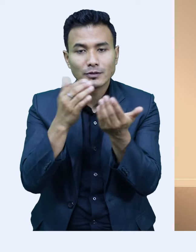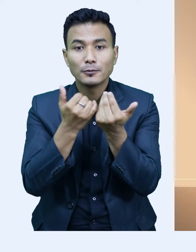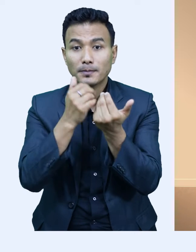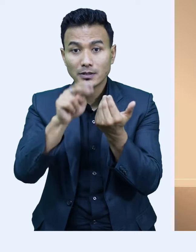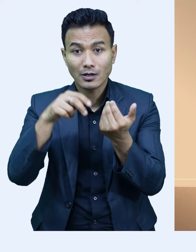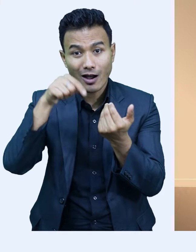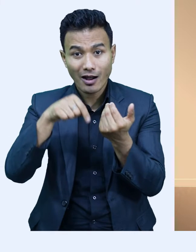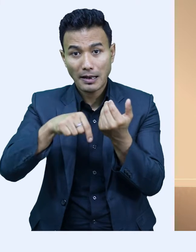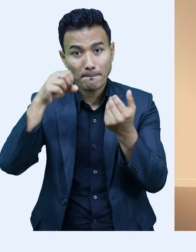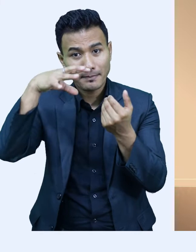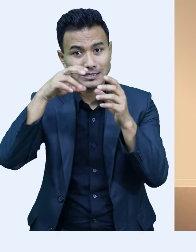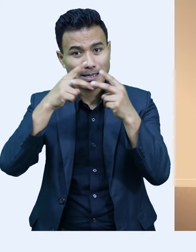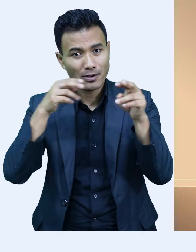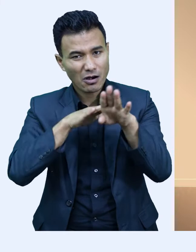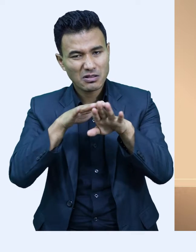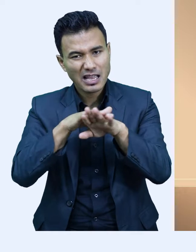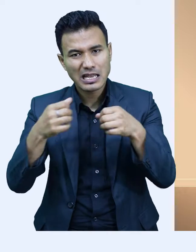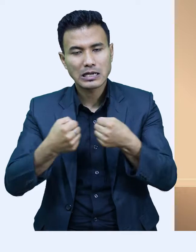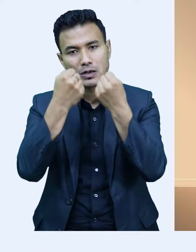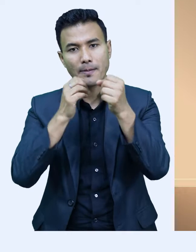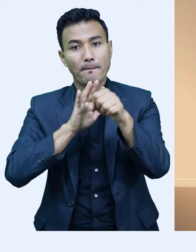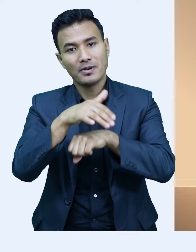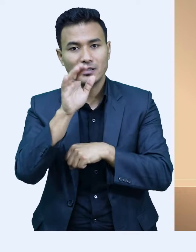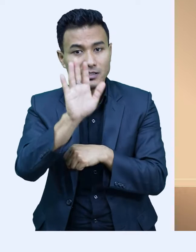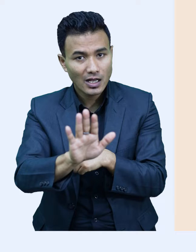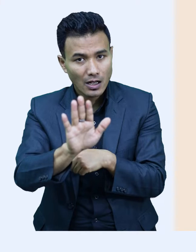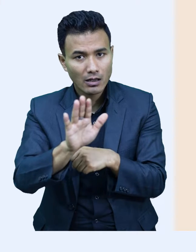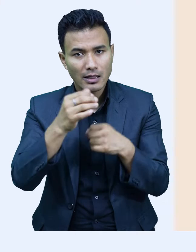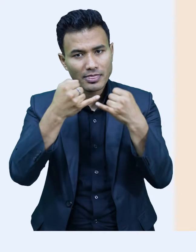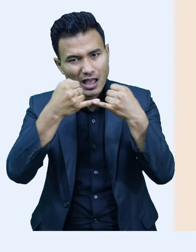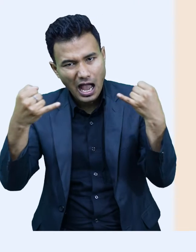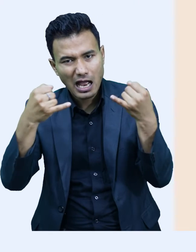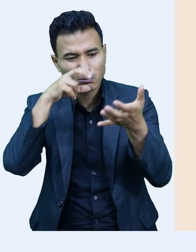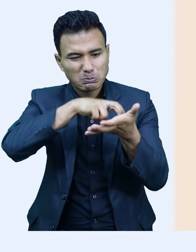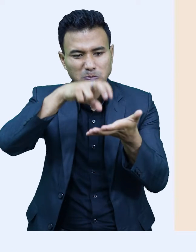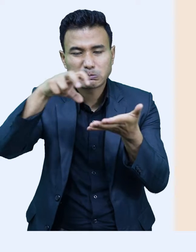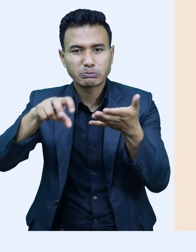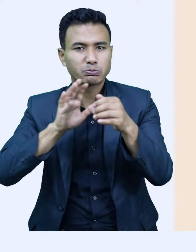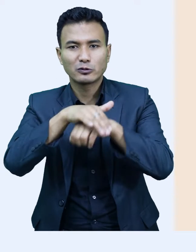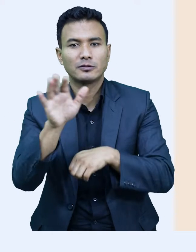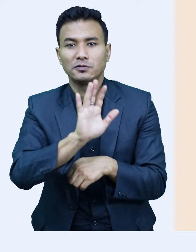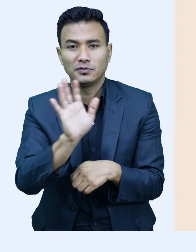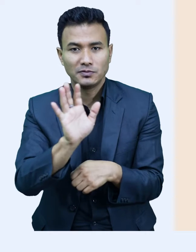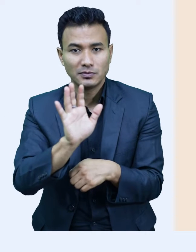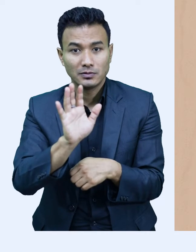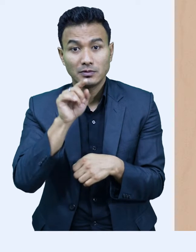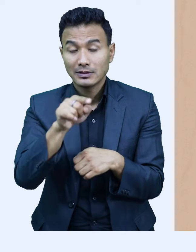आजभोलि विद्युतीय सामग्रीहरूका कारण धेरै आगलागीका घटनाहरू भएको सुनिन्छ। तार र प्लगमा बढी लोड पनि दिनु